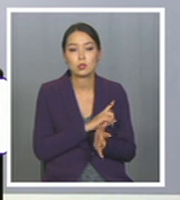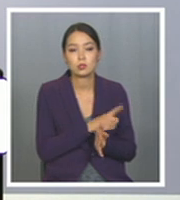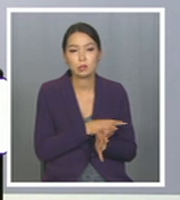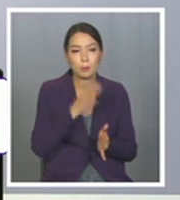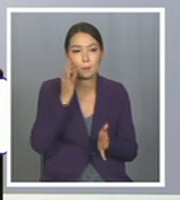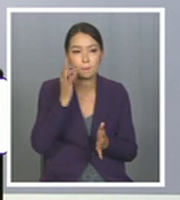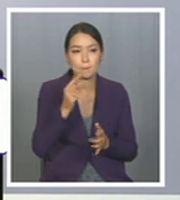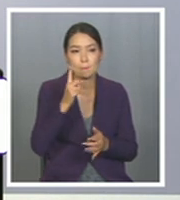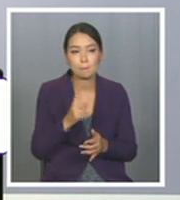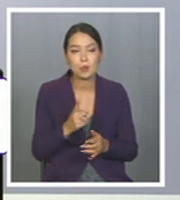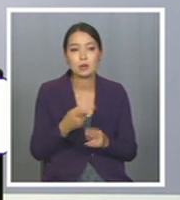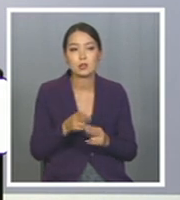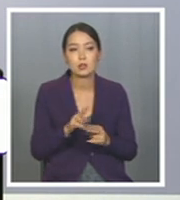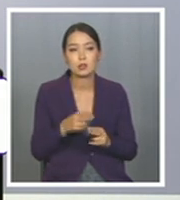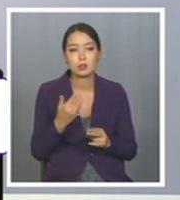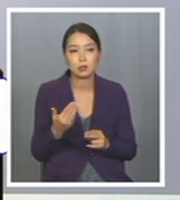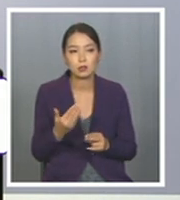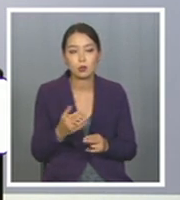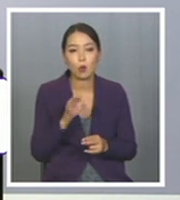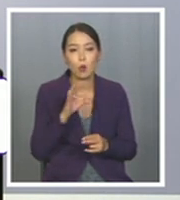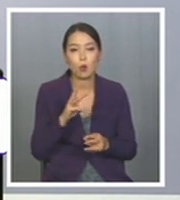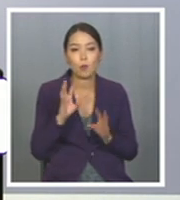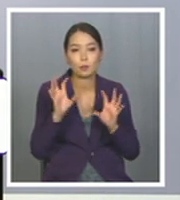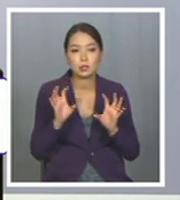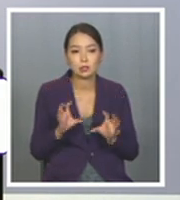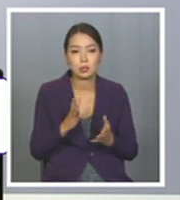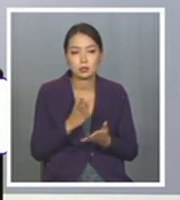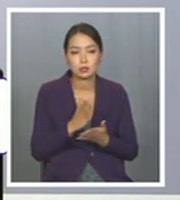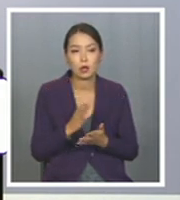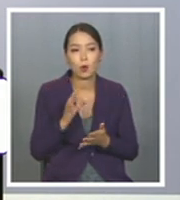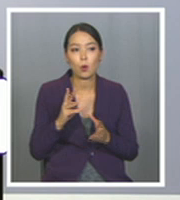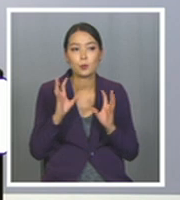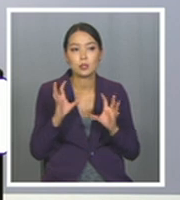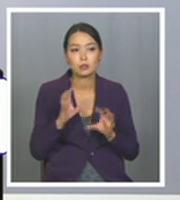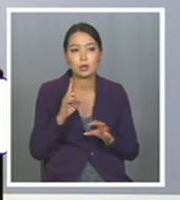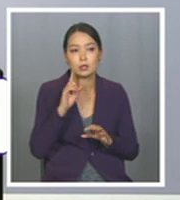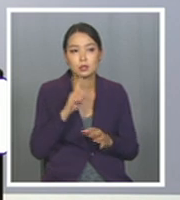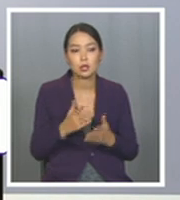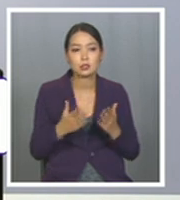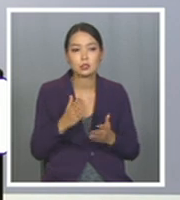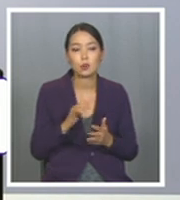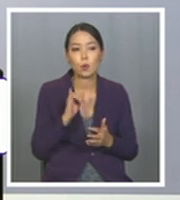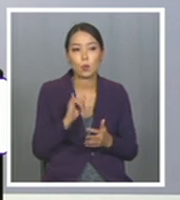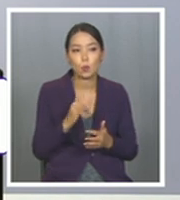Ол нені еске түсіреді? Әрине, ол Ом заңын еске түсіреді. Ом заңы бойынша білеміз, біз кернеу, яғни U тең I көбейтілген